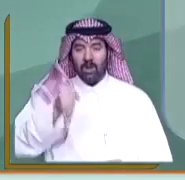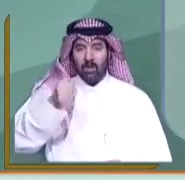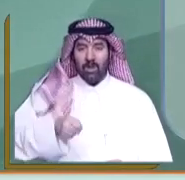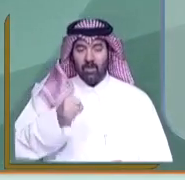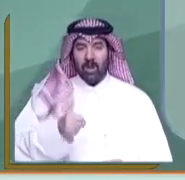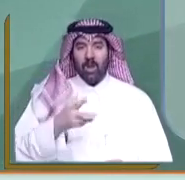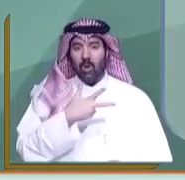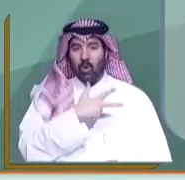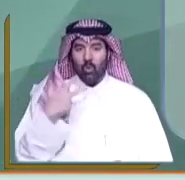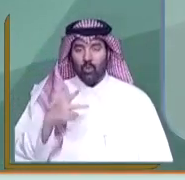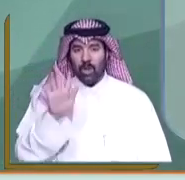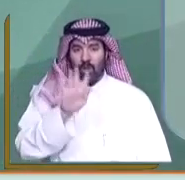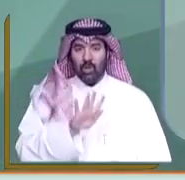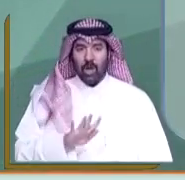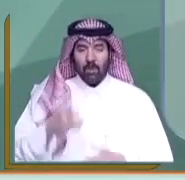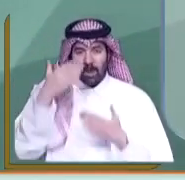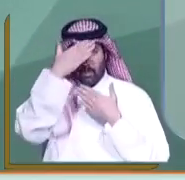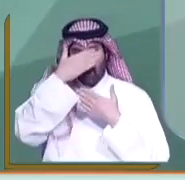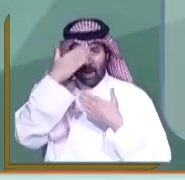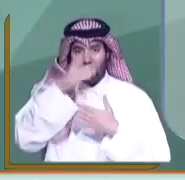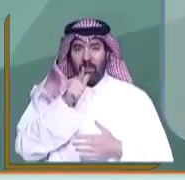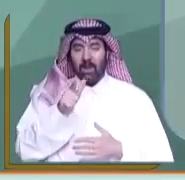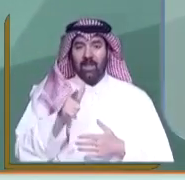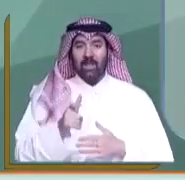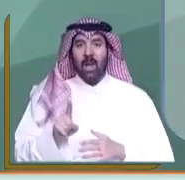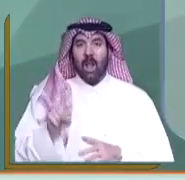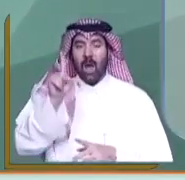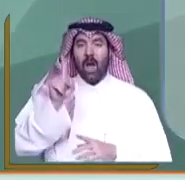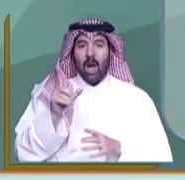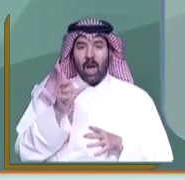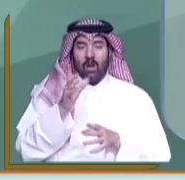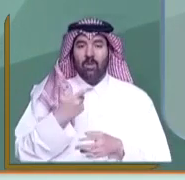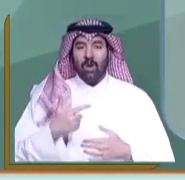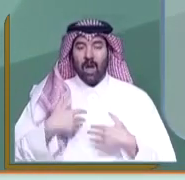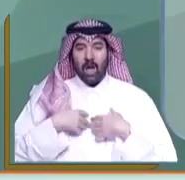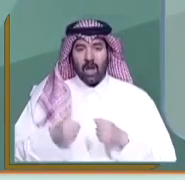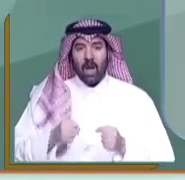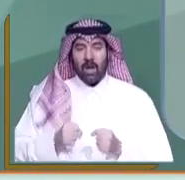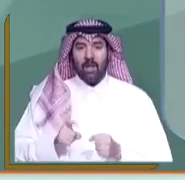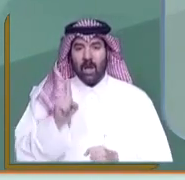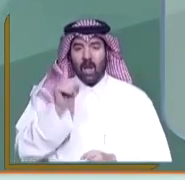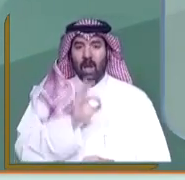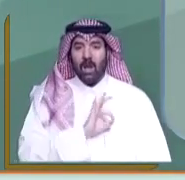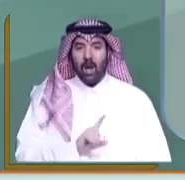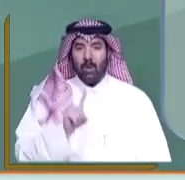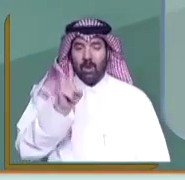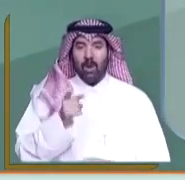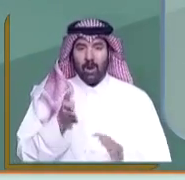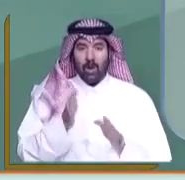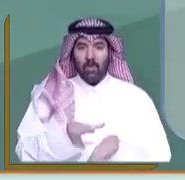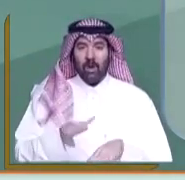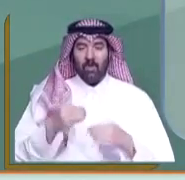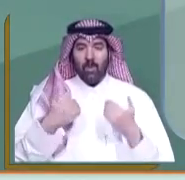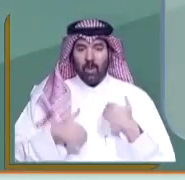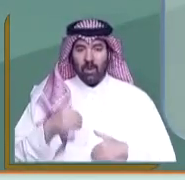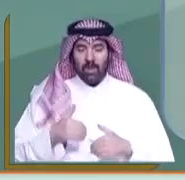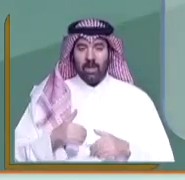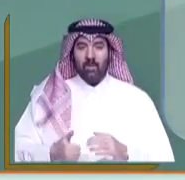لحكومة وشعب المغرب راجية من المولى أن يرحم المتوفين ويمن على